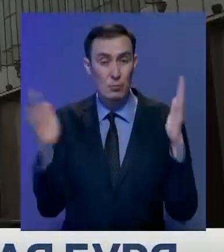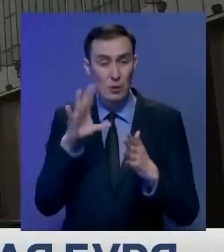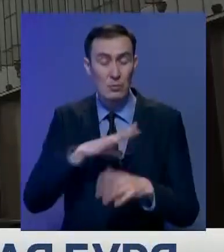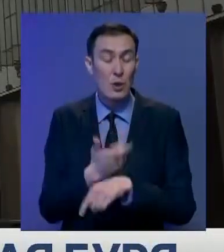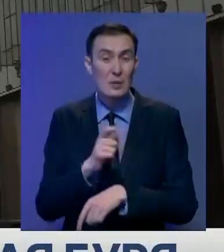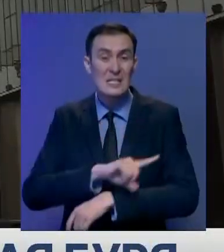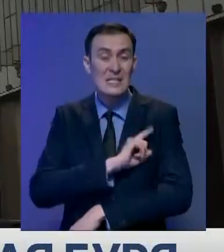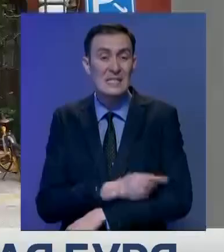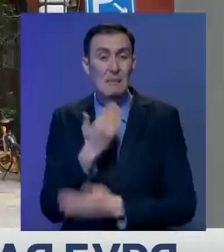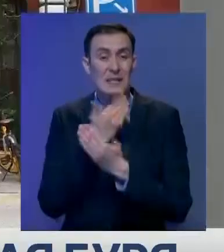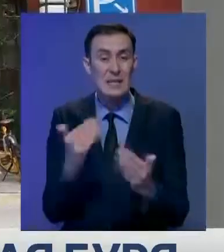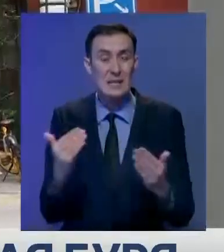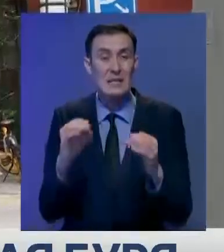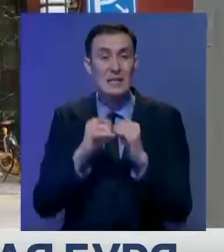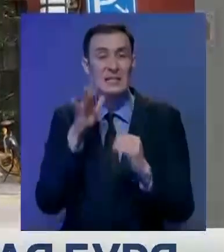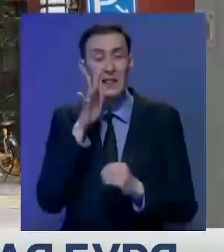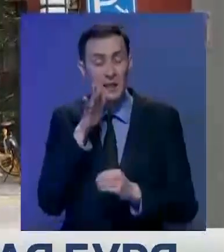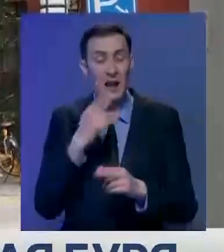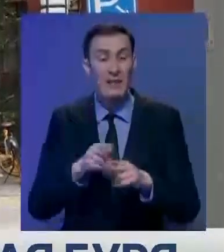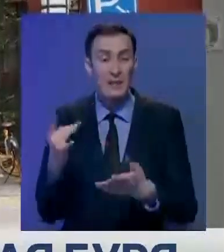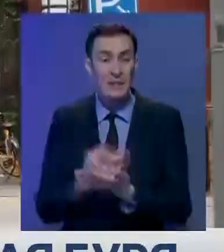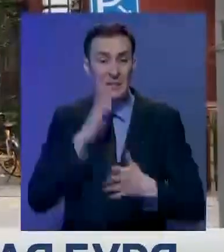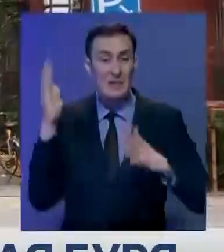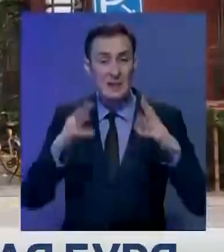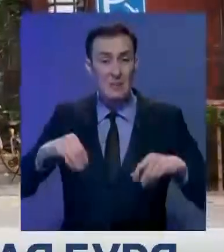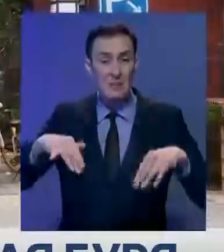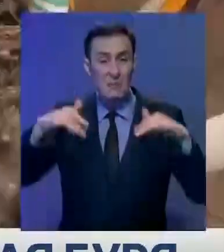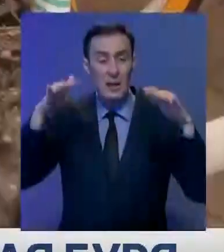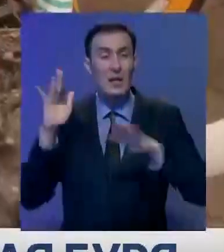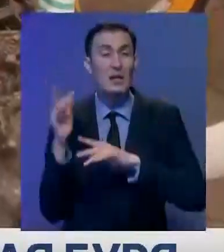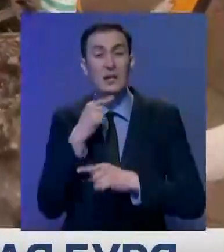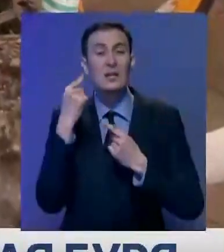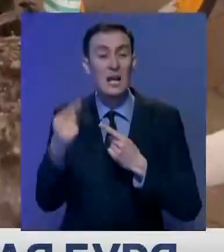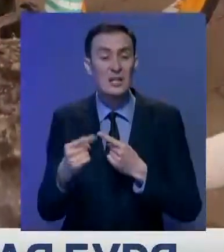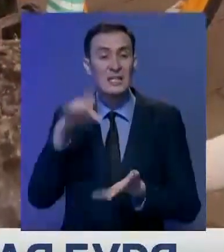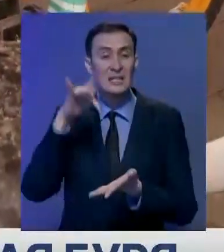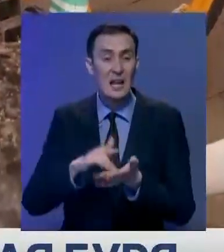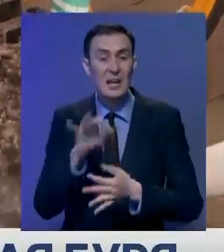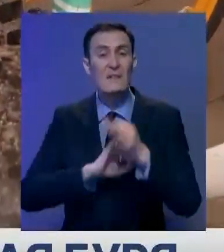признана самой сильной за последние десятилетия. А в этот раз ветер понес пыльную бурю дальше, в центральные и